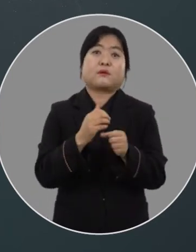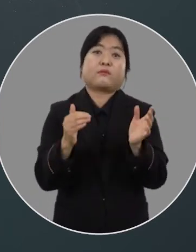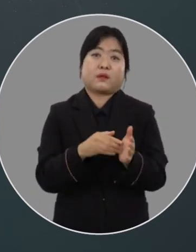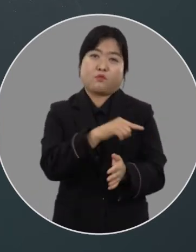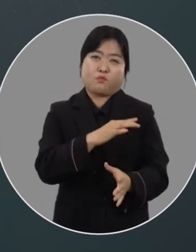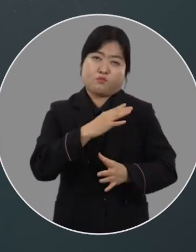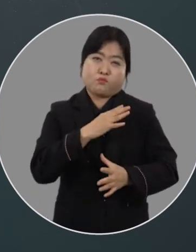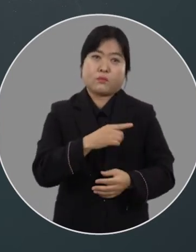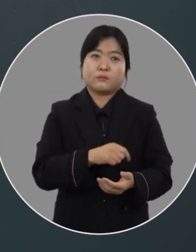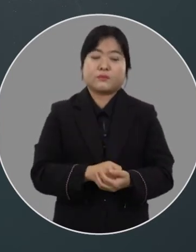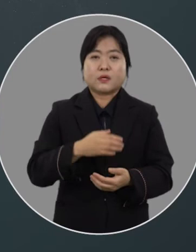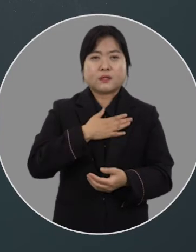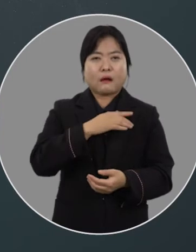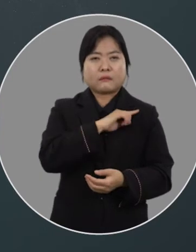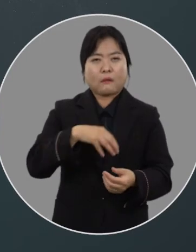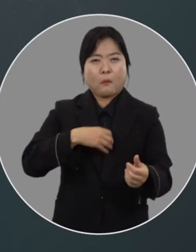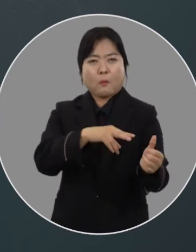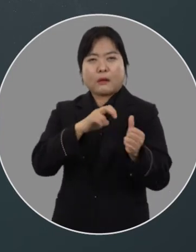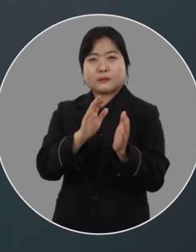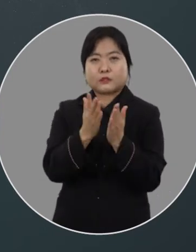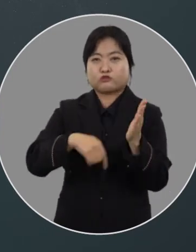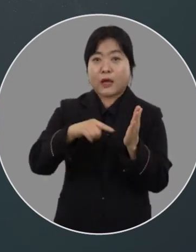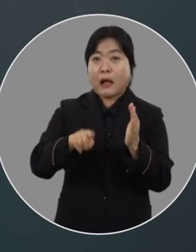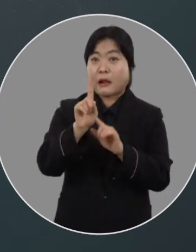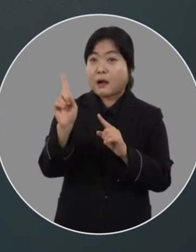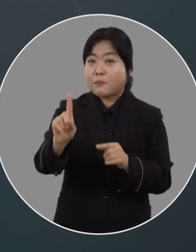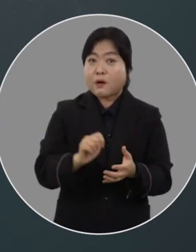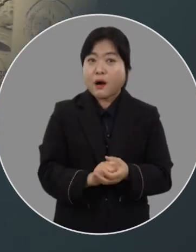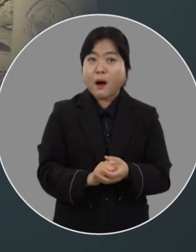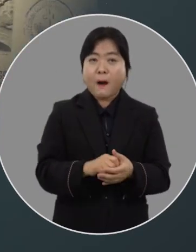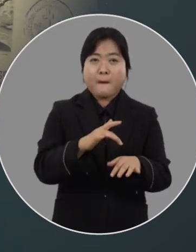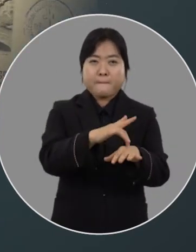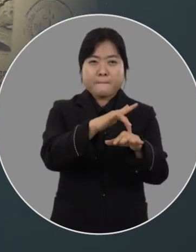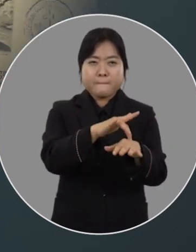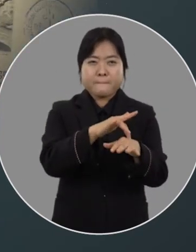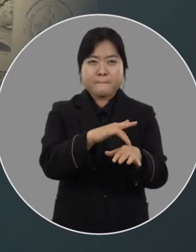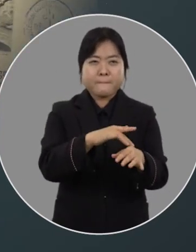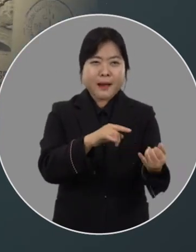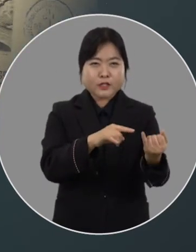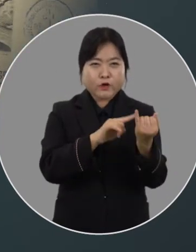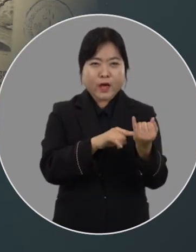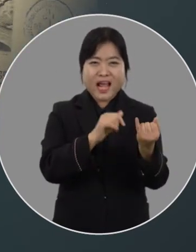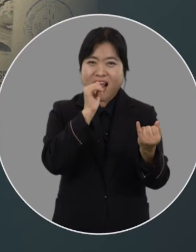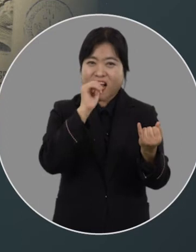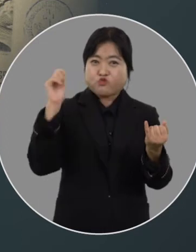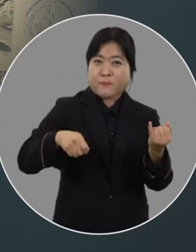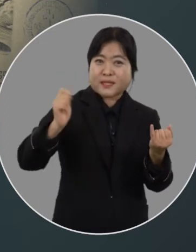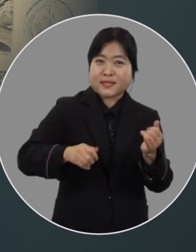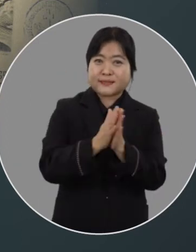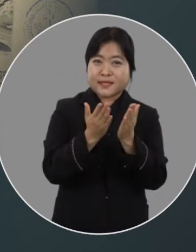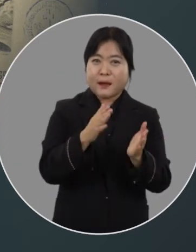것이었죠. 제가 가장 혐오하는 책 중에 하나가 있는데 그것이 뭐냐면 마녀의 쇠망치라고 하는 책입니다.